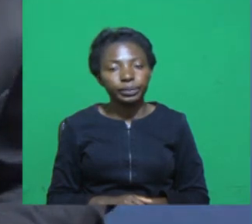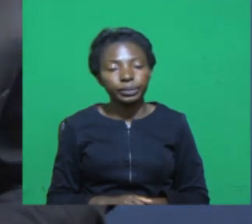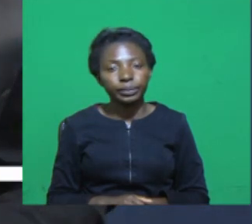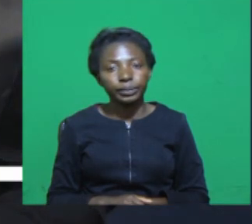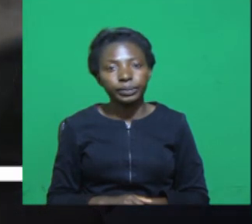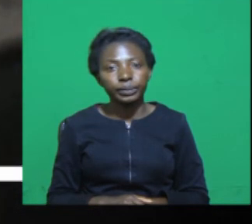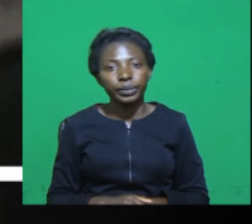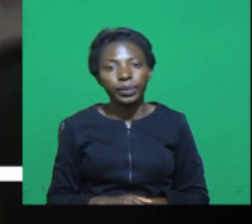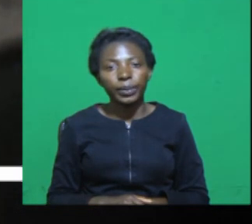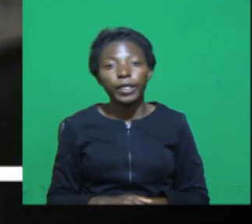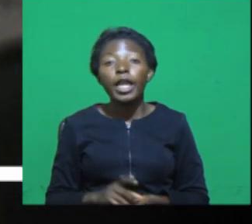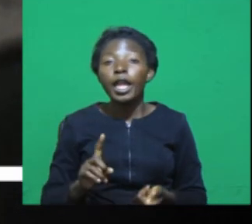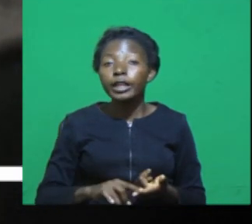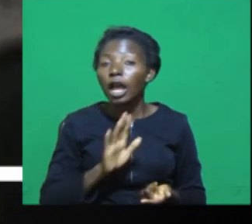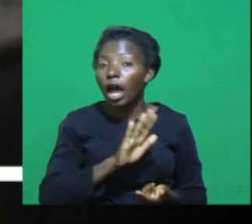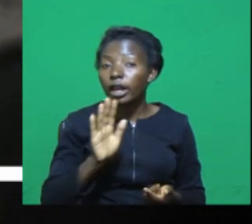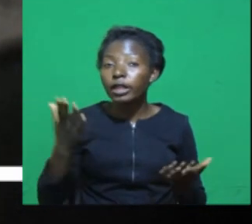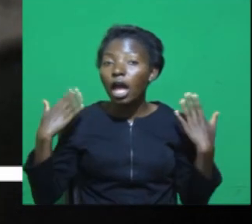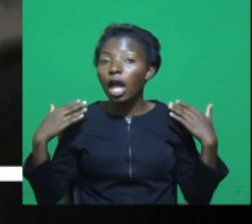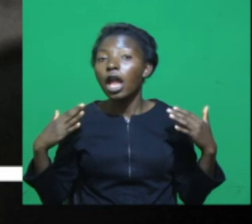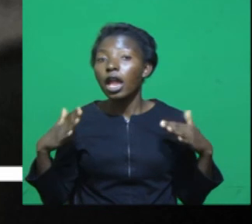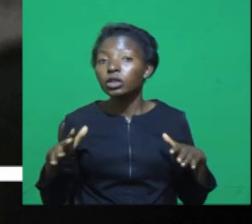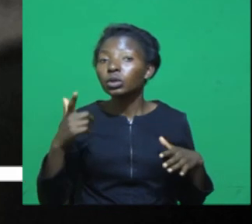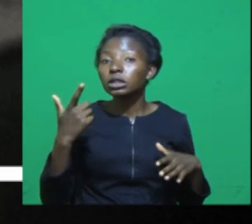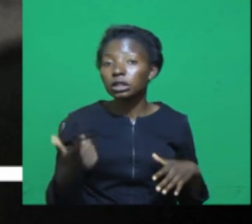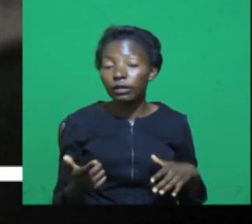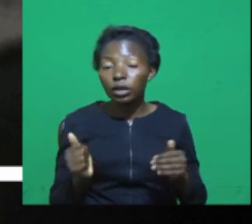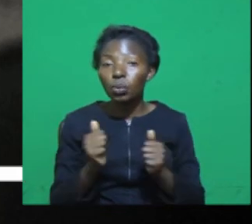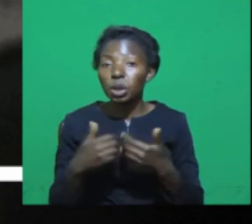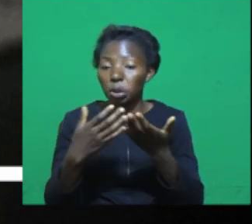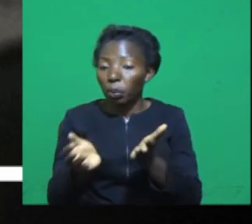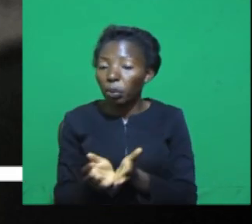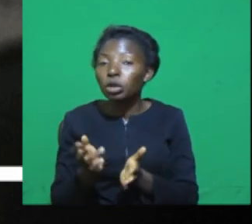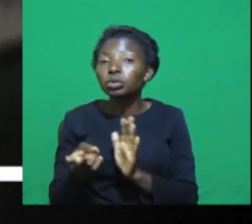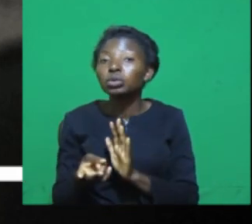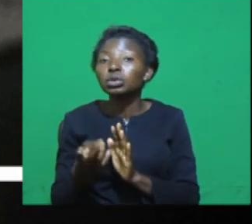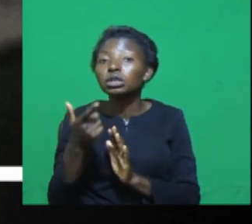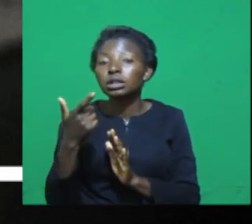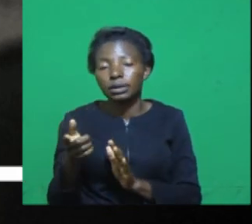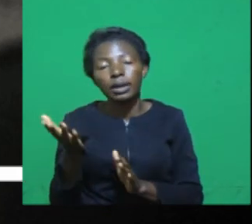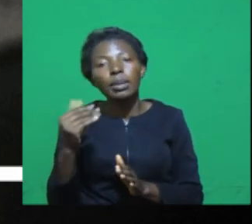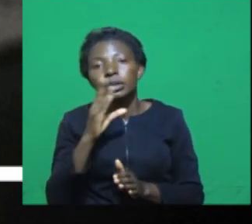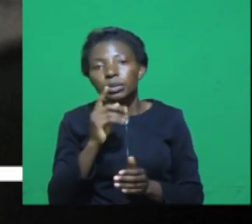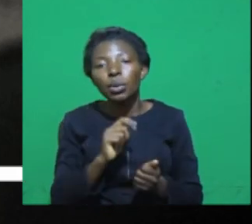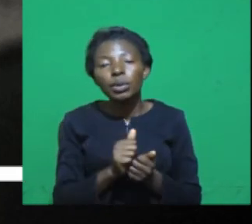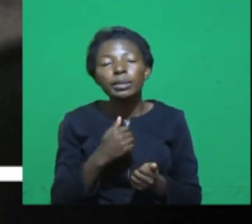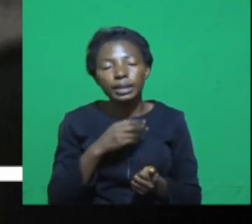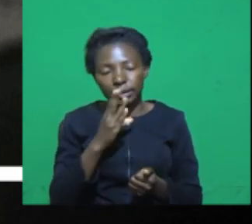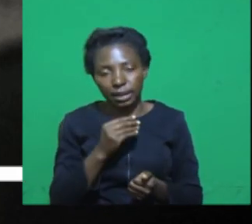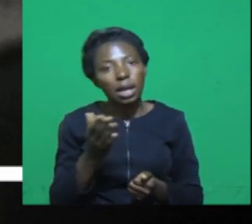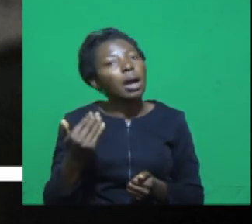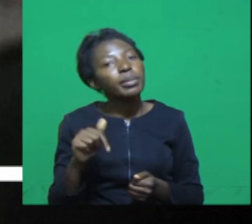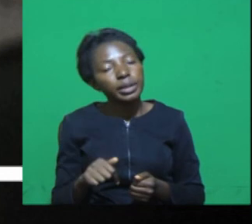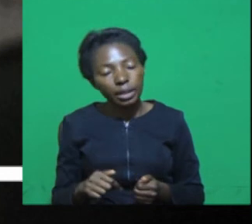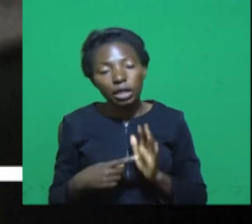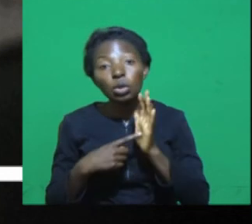17 vhesi 1. Zvino mumwe wavatumwa vanomwe vakanga vane ndiro nomwe akauya akataura neni achiti, uya